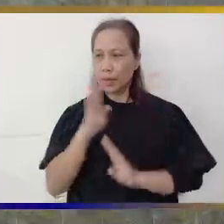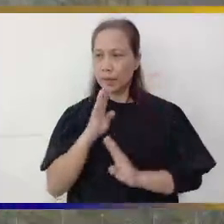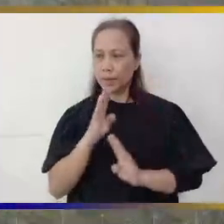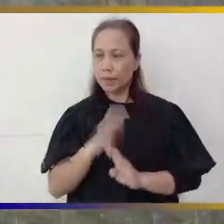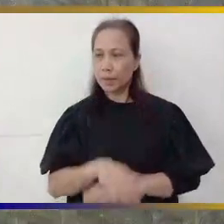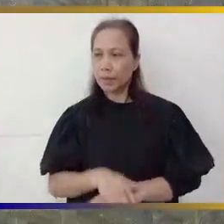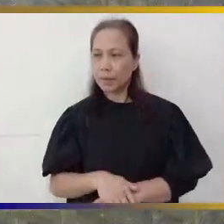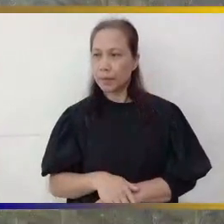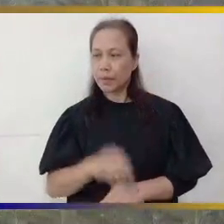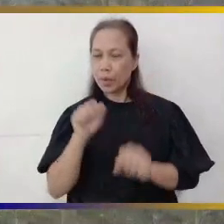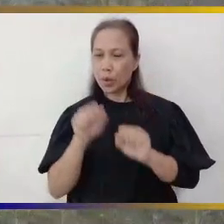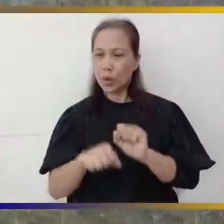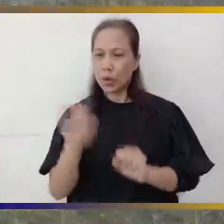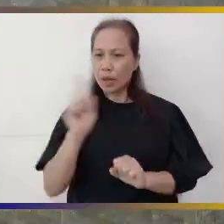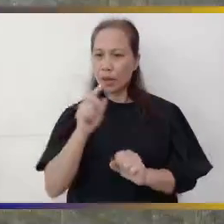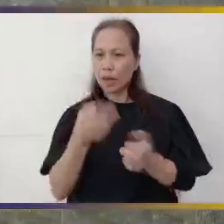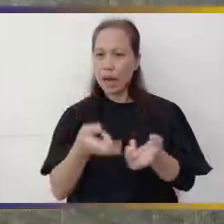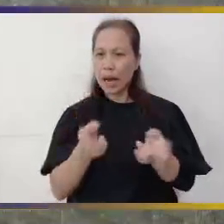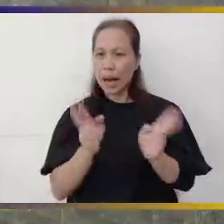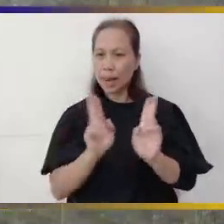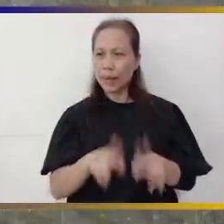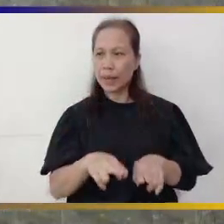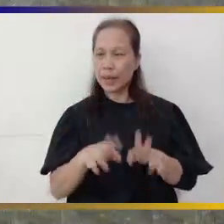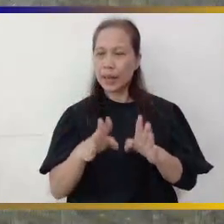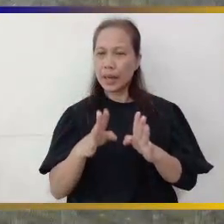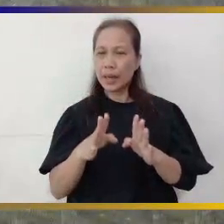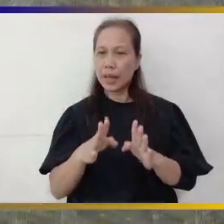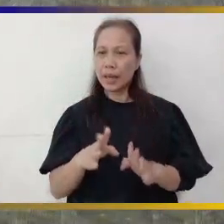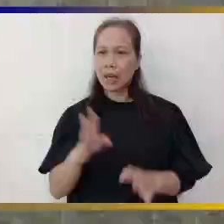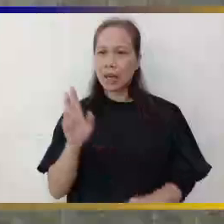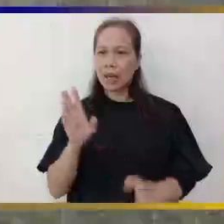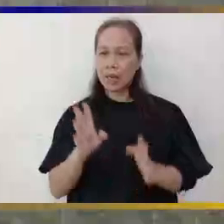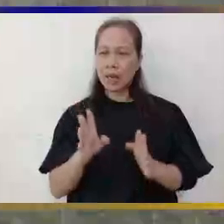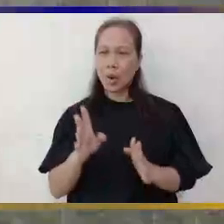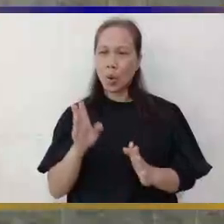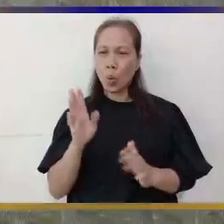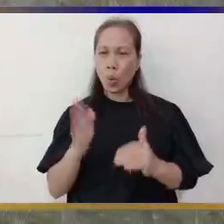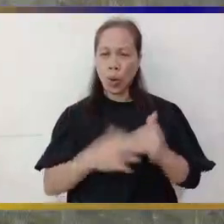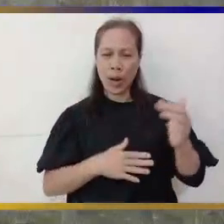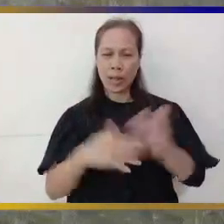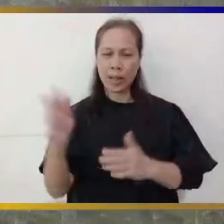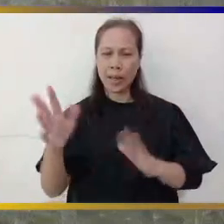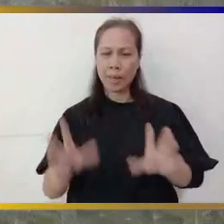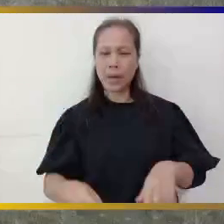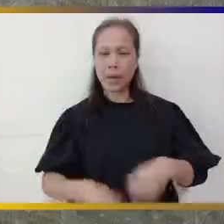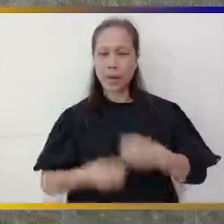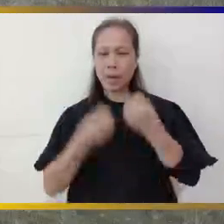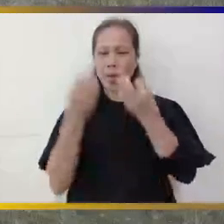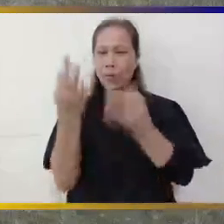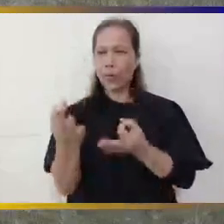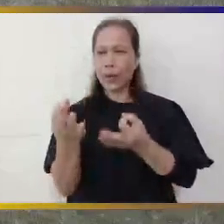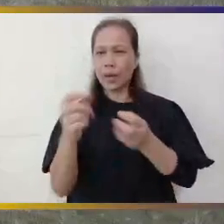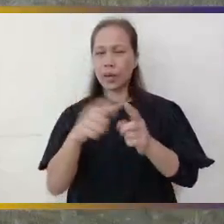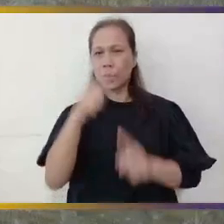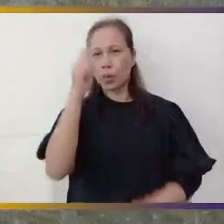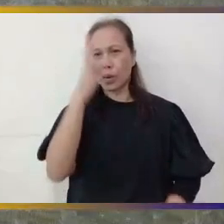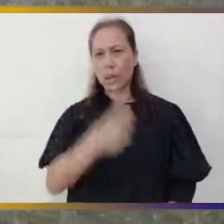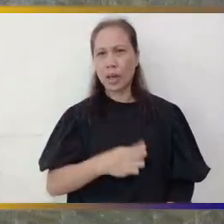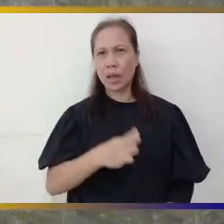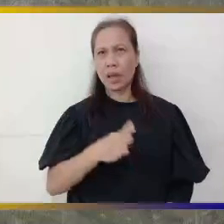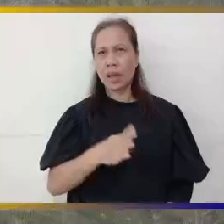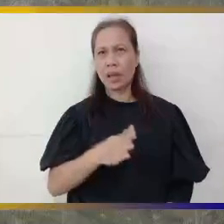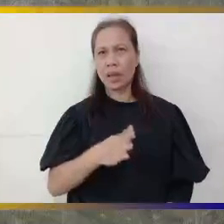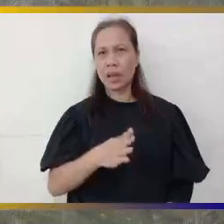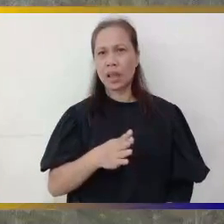Worship problem k an nyar ngayon kahit ano na lamang ang you offer nila sa Panginoon Bakit mababa na ang pagtingin nila sa